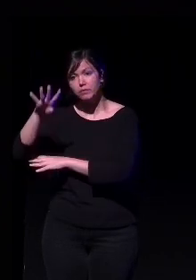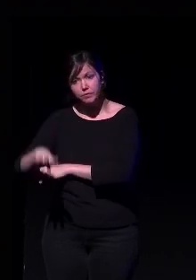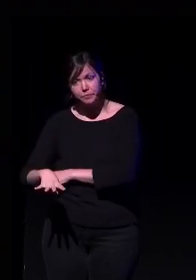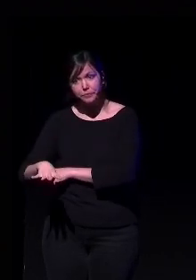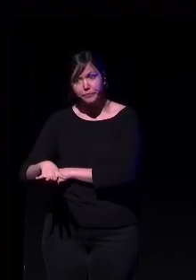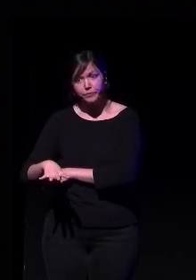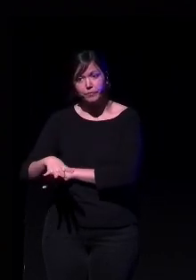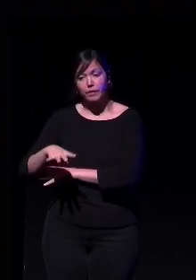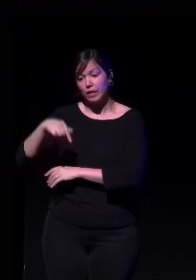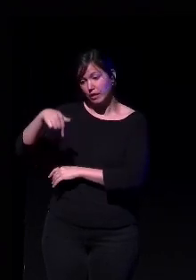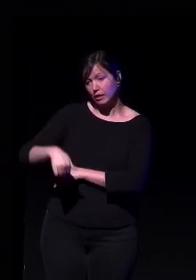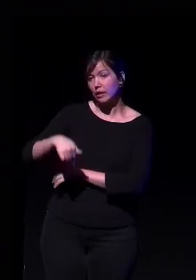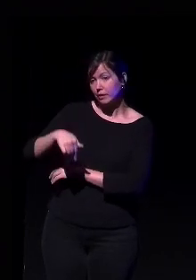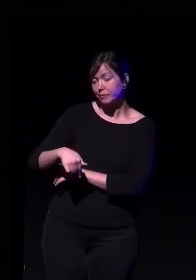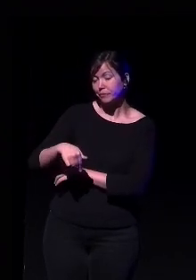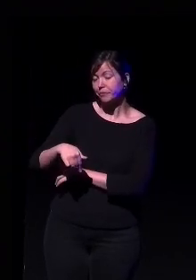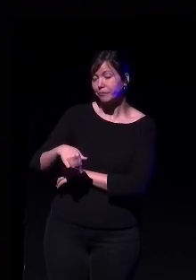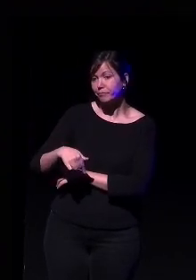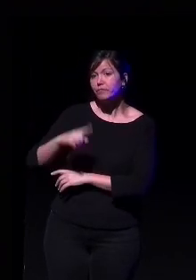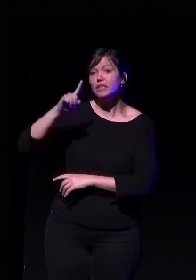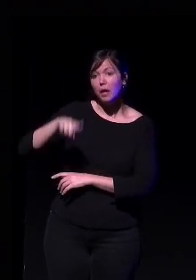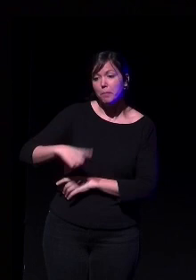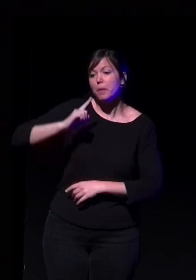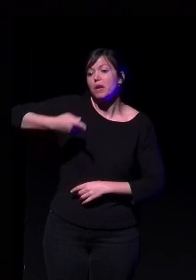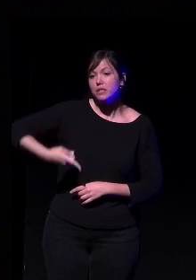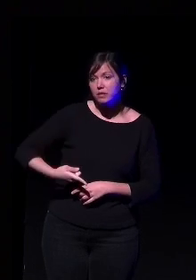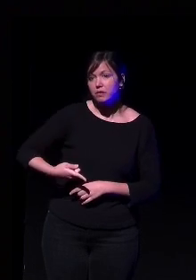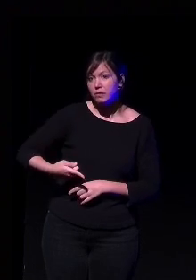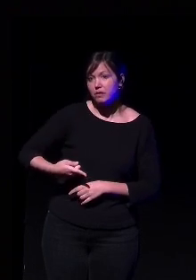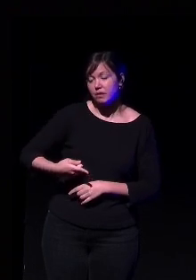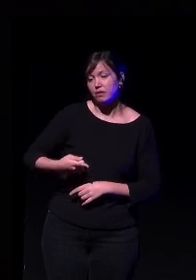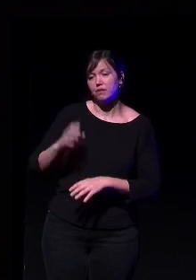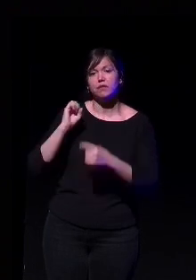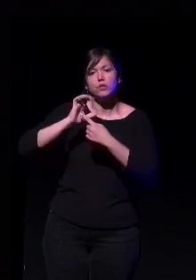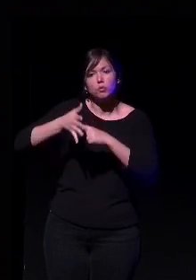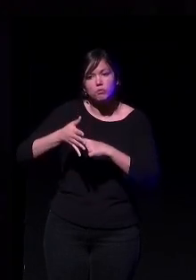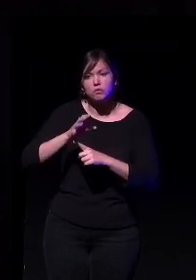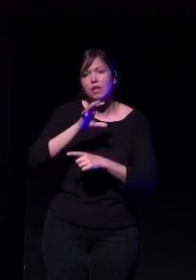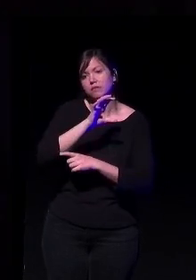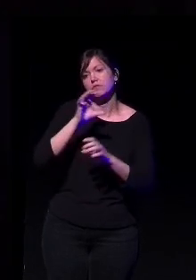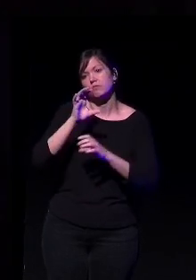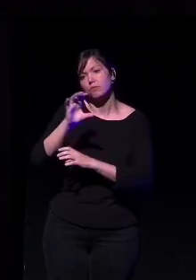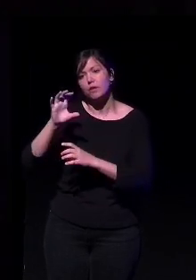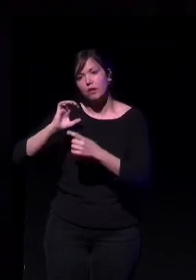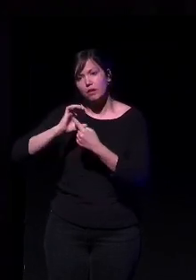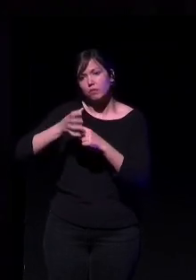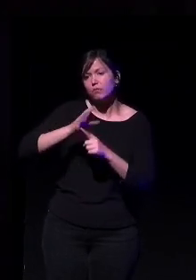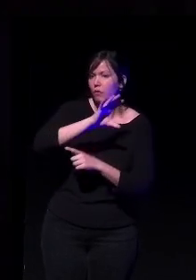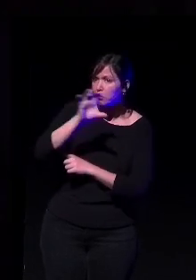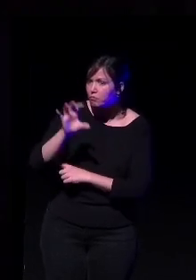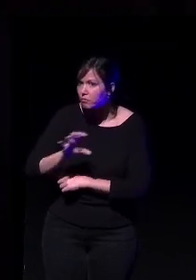directora de casa nostra, també els presidents del Consell Comarcal i també tota la gent del